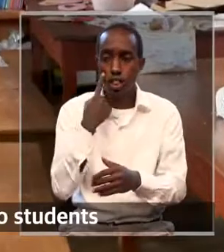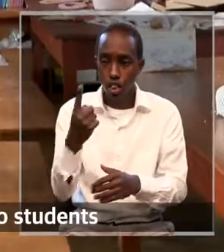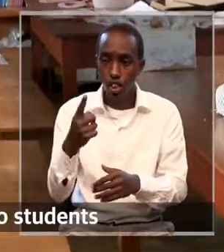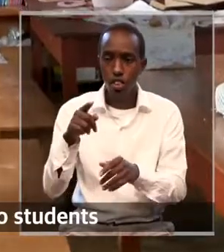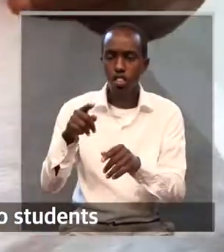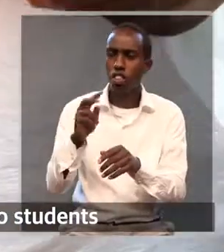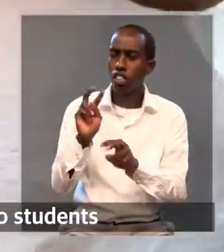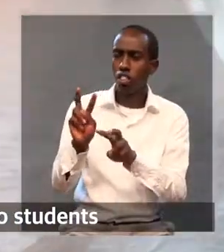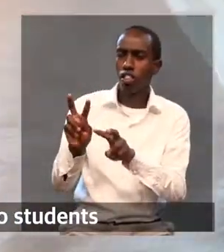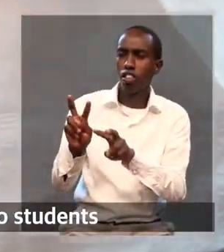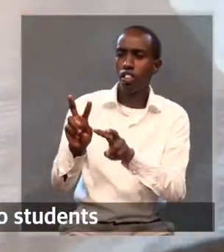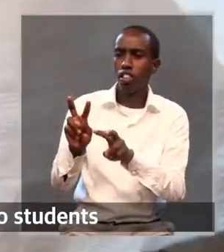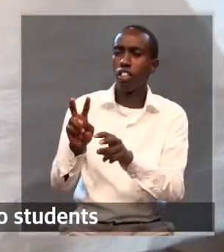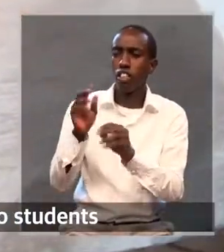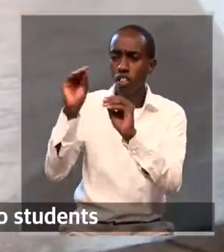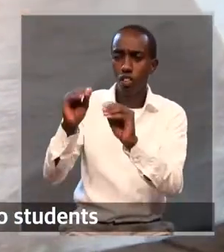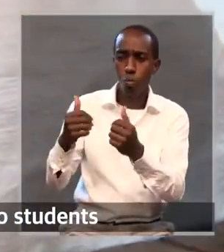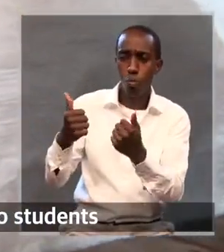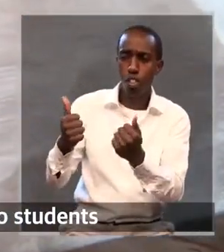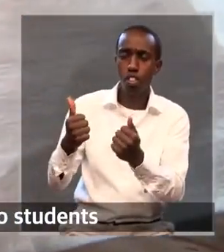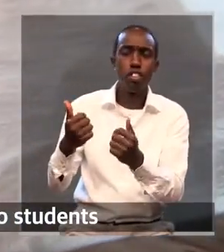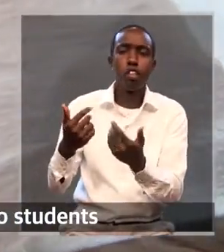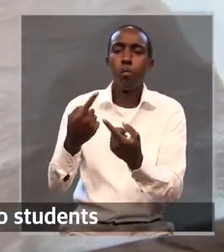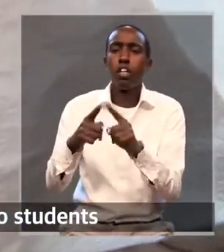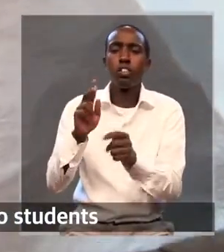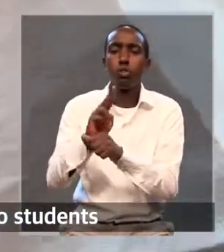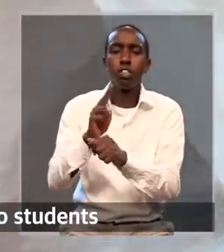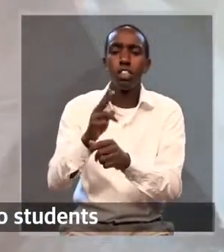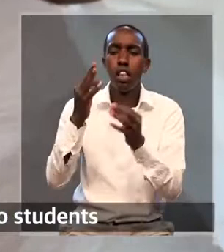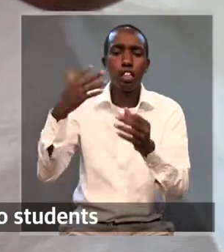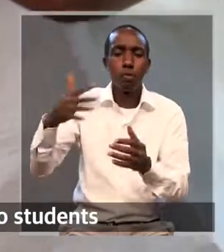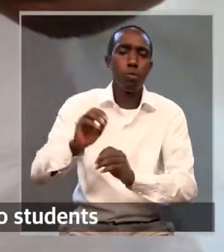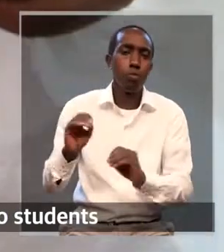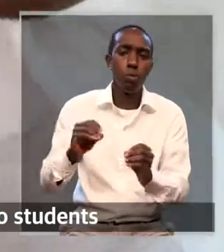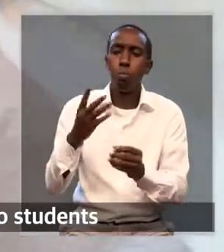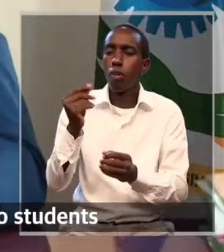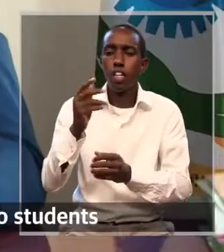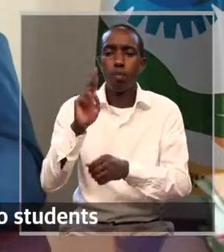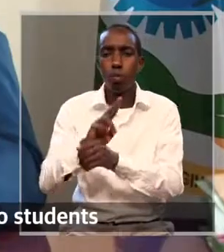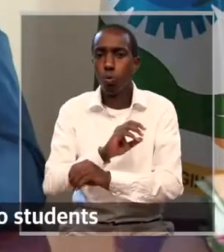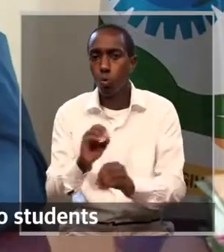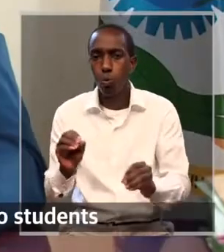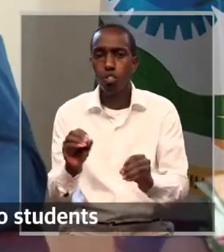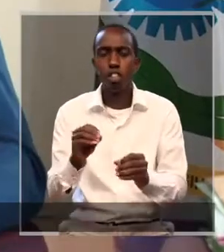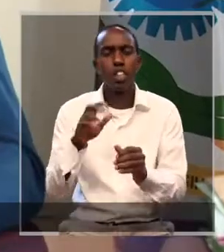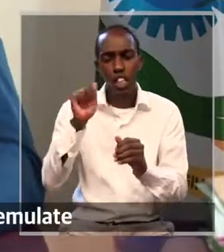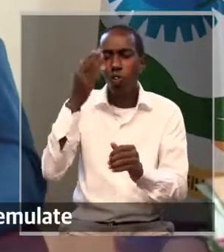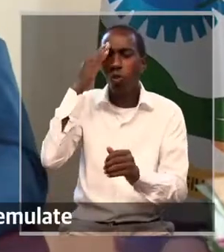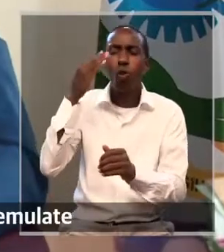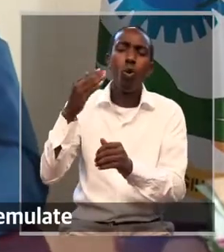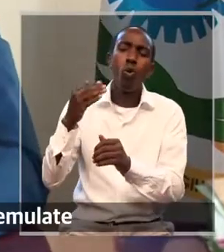bagenzi be yuko we ariho yigisha neza kandi nta kintu gihambaye yakoresheje nta mafaranga ahambaye yakoresheje bashaka